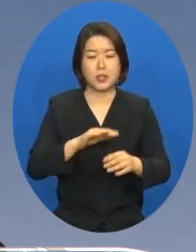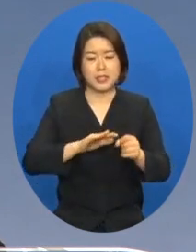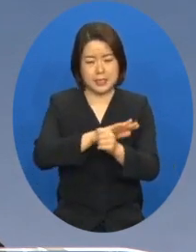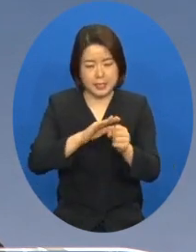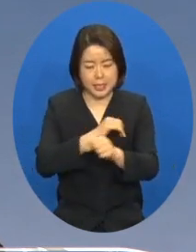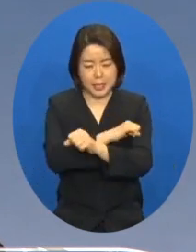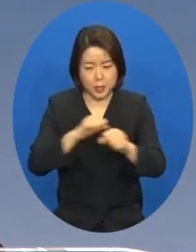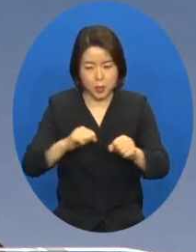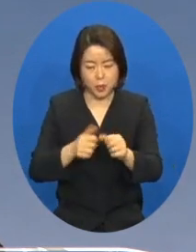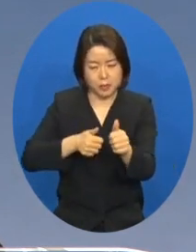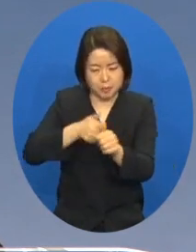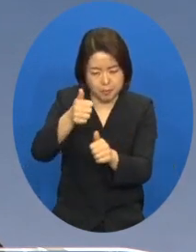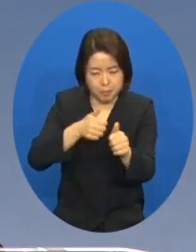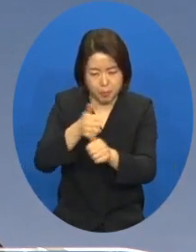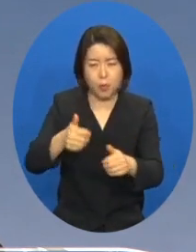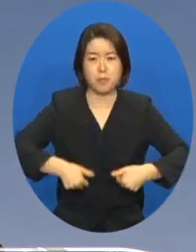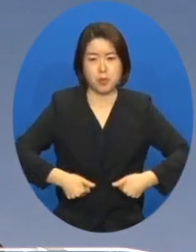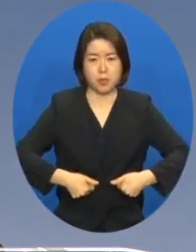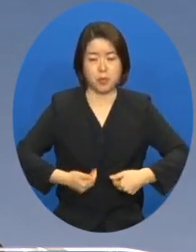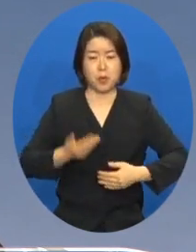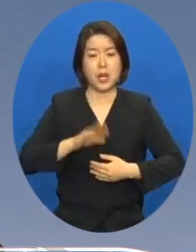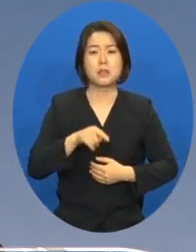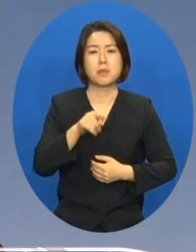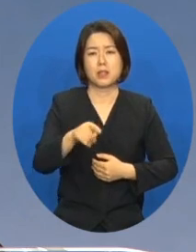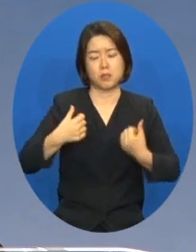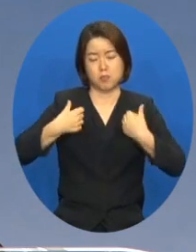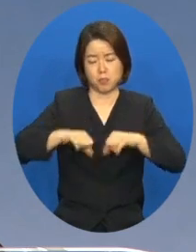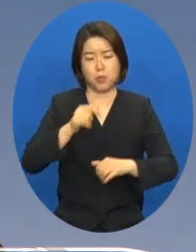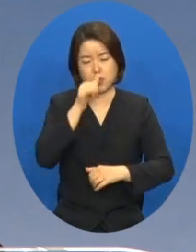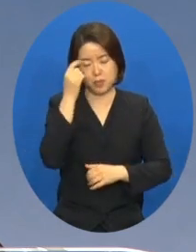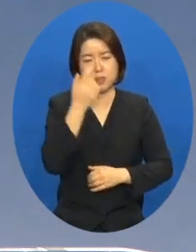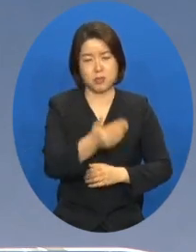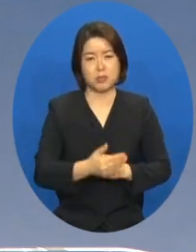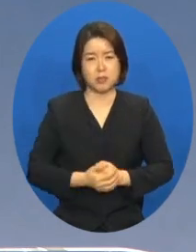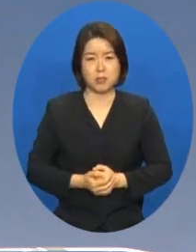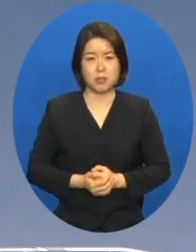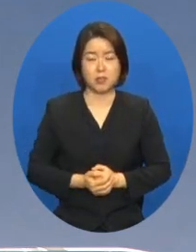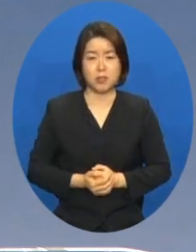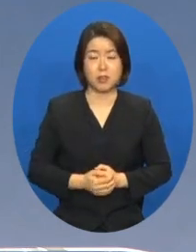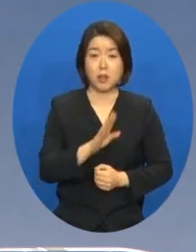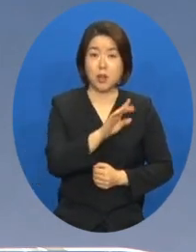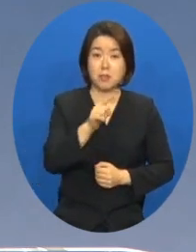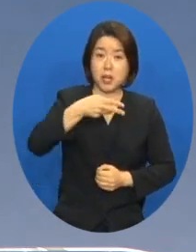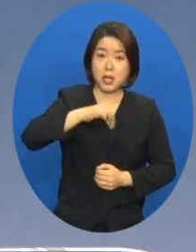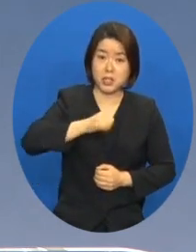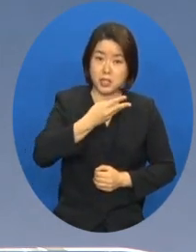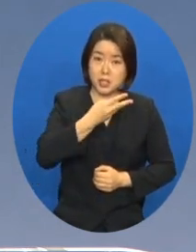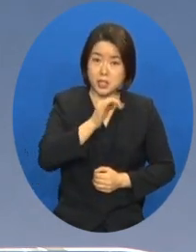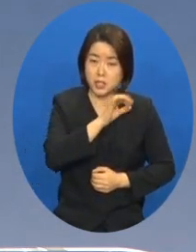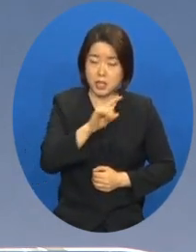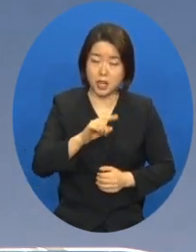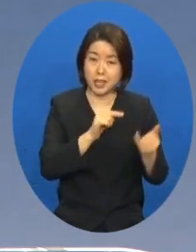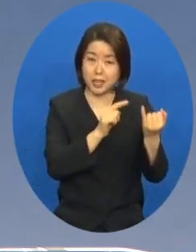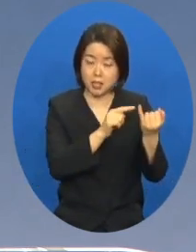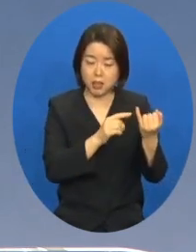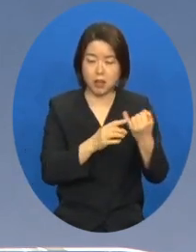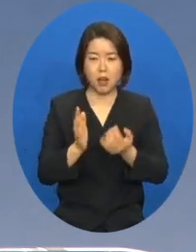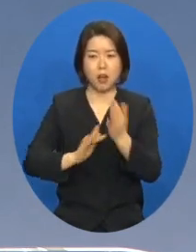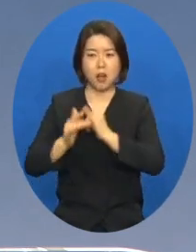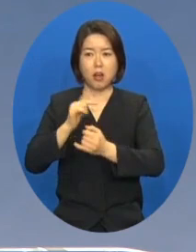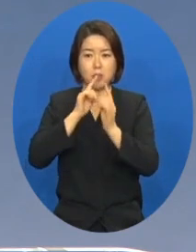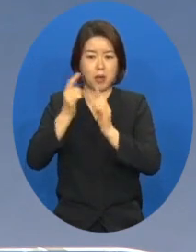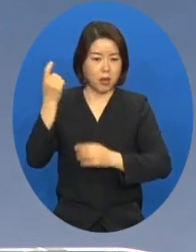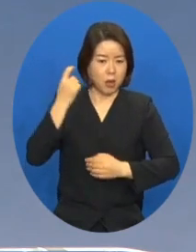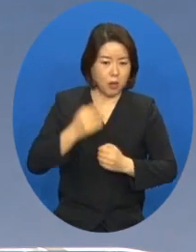용서로 극복했어야 했지만 그렇게 하지 못했다. 바실레 수링크 여사가 예수님의 말씀을 듣고